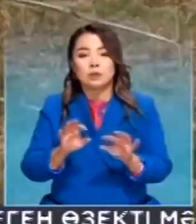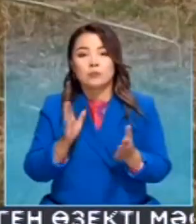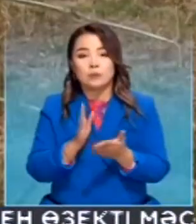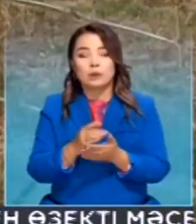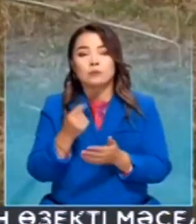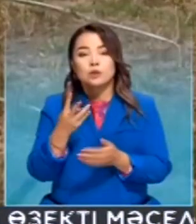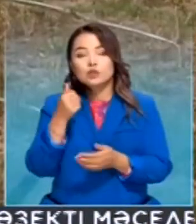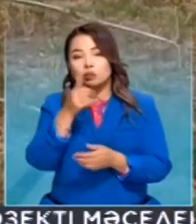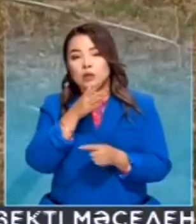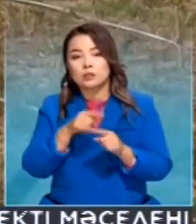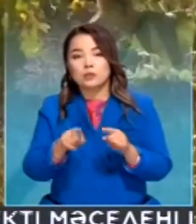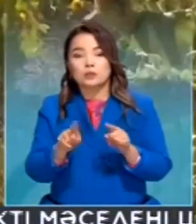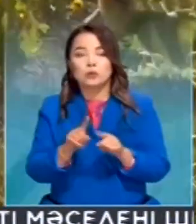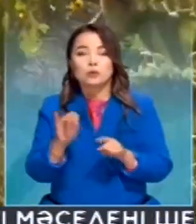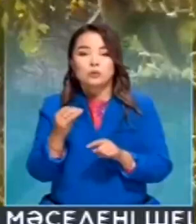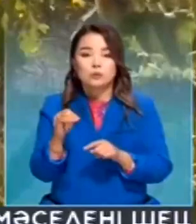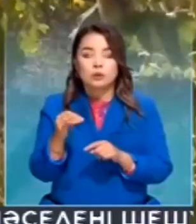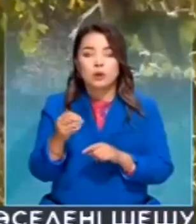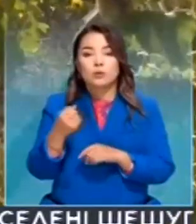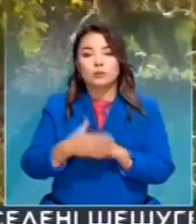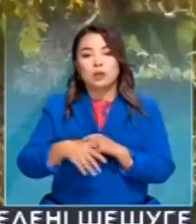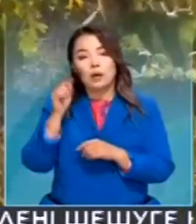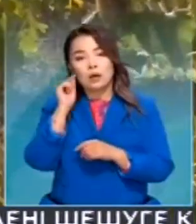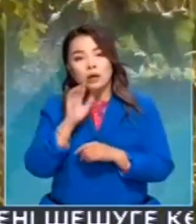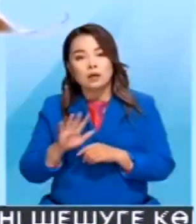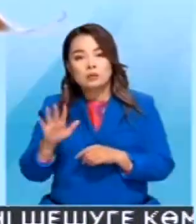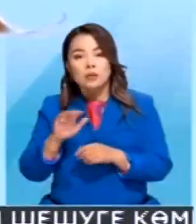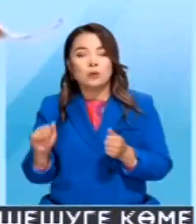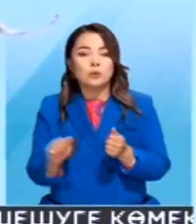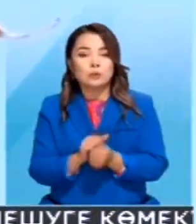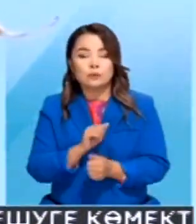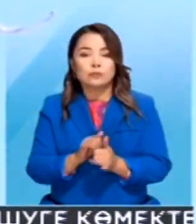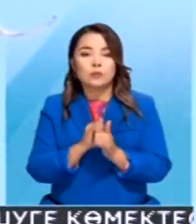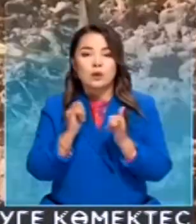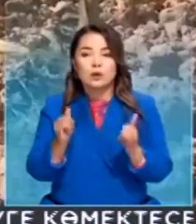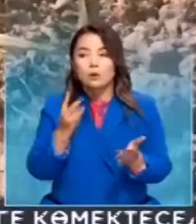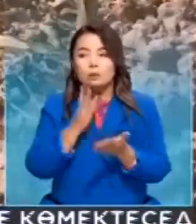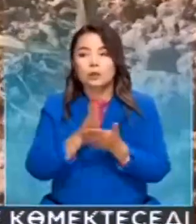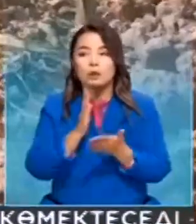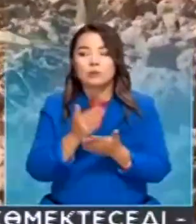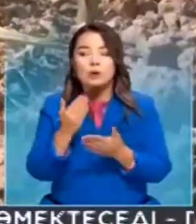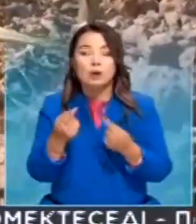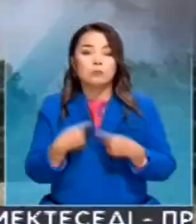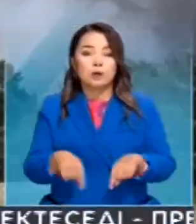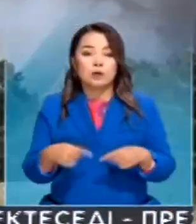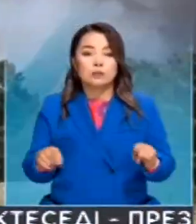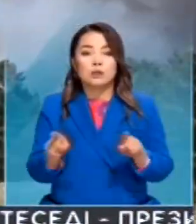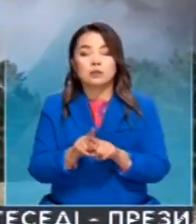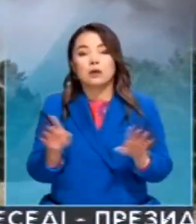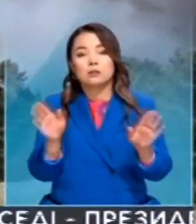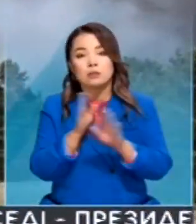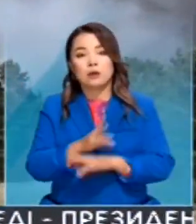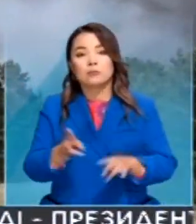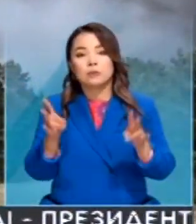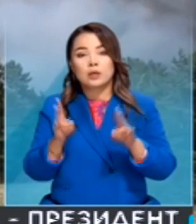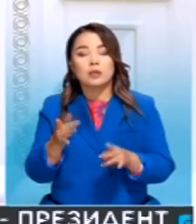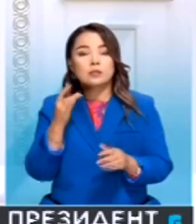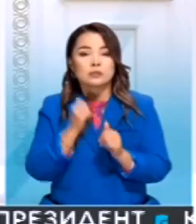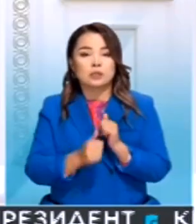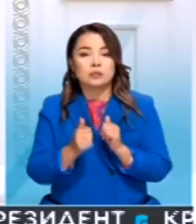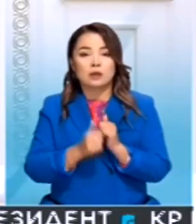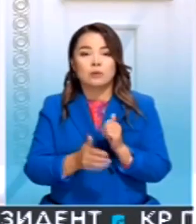Соңғы бірнеше жылда оңтүстік және орталық Азия елдерінде қуаңшылық белең алып барады. Басқа да табиғи апаттар